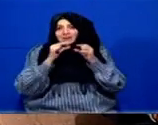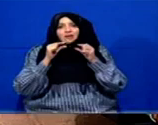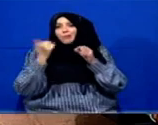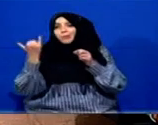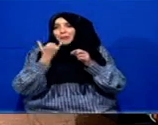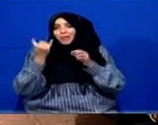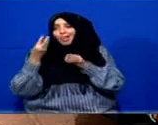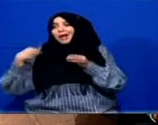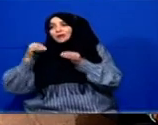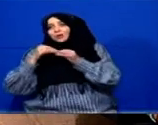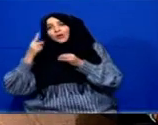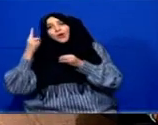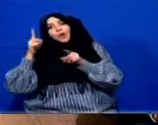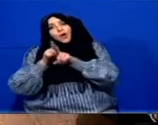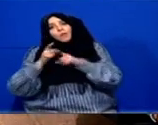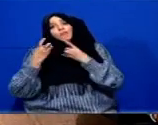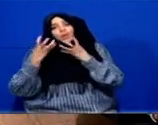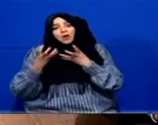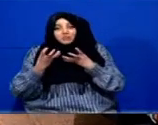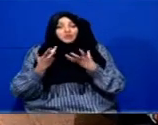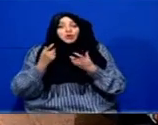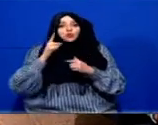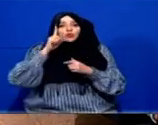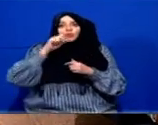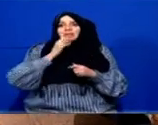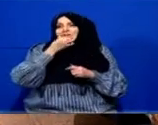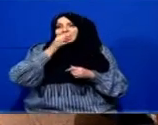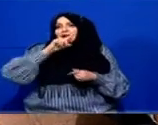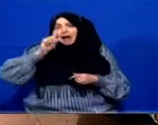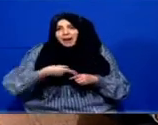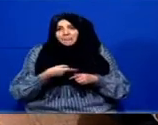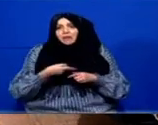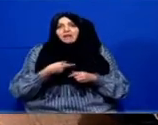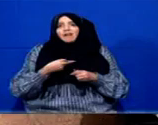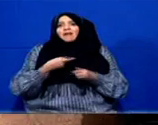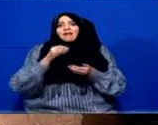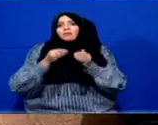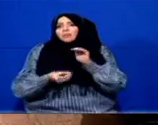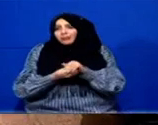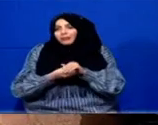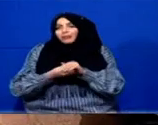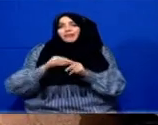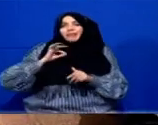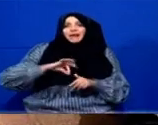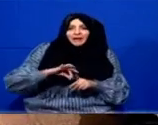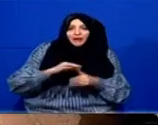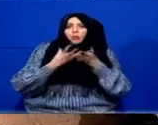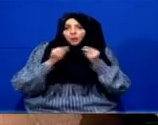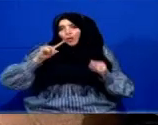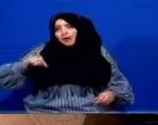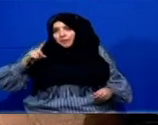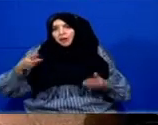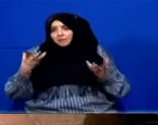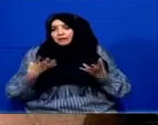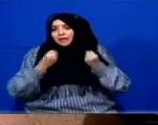من اجله الله حرم الله الربا وحرم كثير من الامور هذه القاعده بمعنى